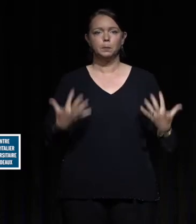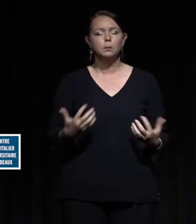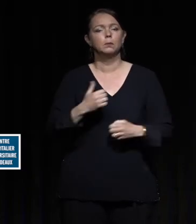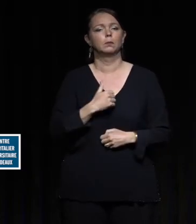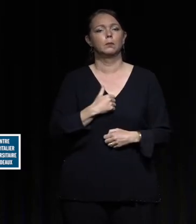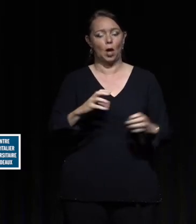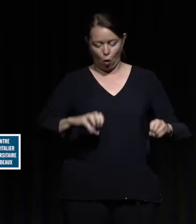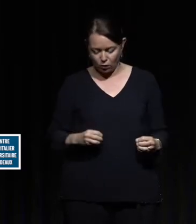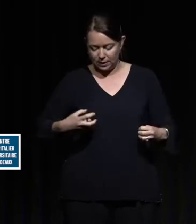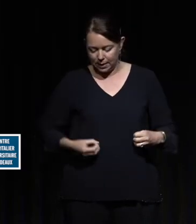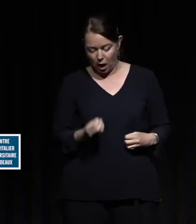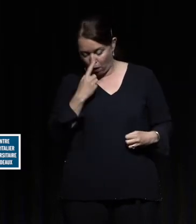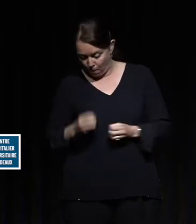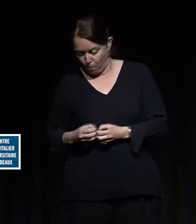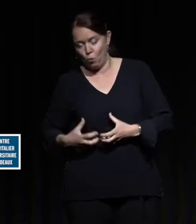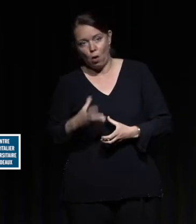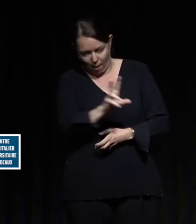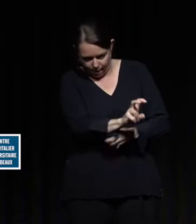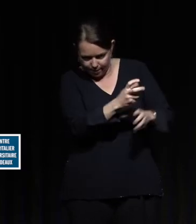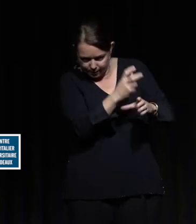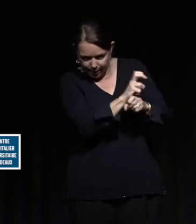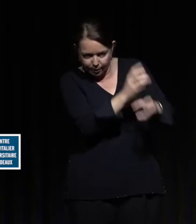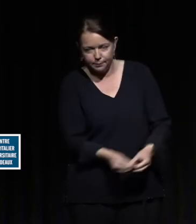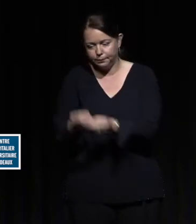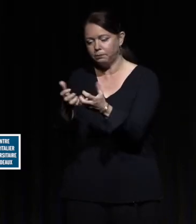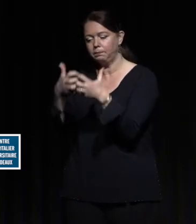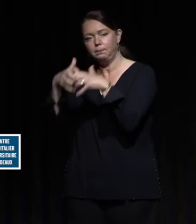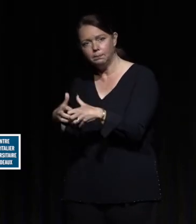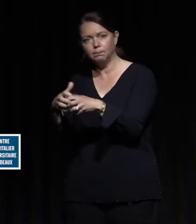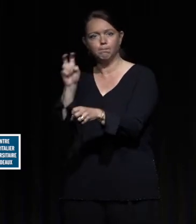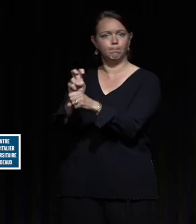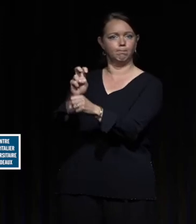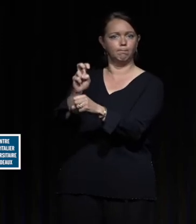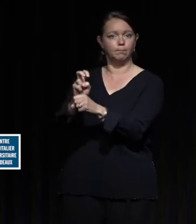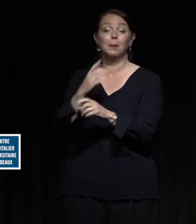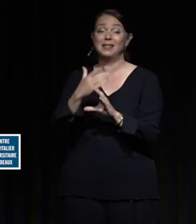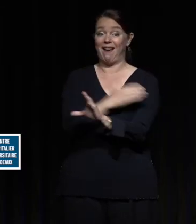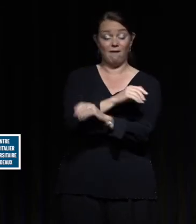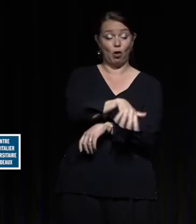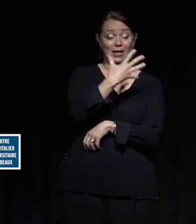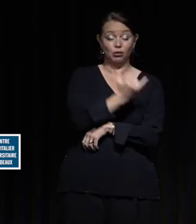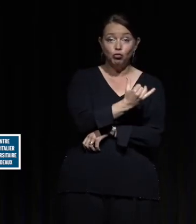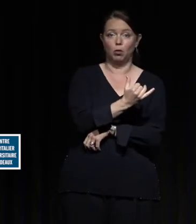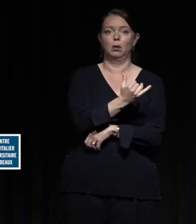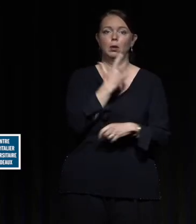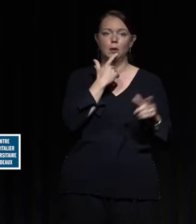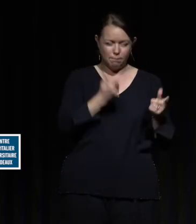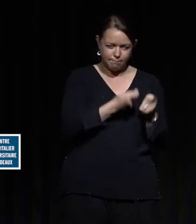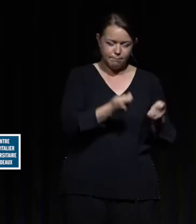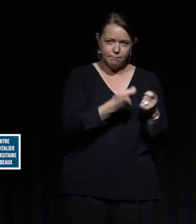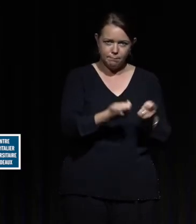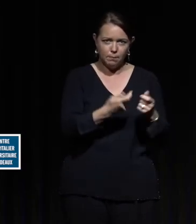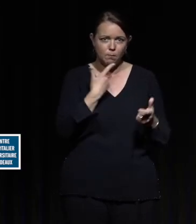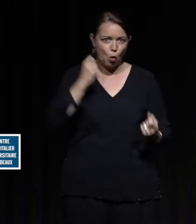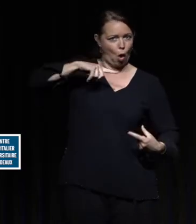cryopréservation d'ovocytes matures. Cette cryopréservation nécessite 15 jours de stimulation, 3 à 4 échographies dans les cycles pour